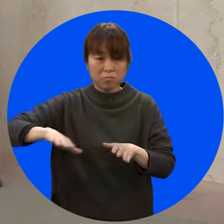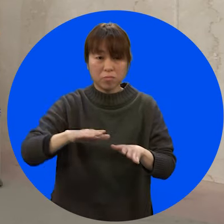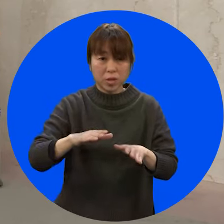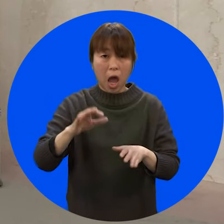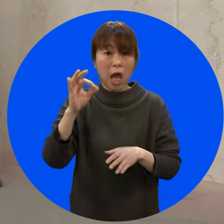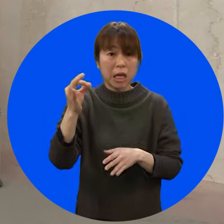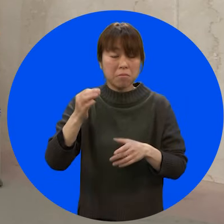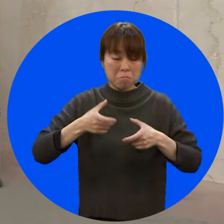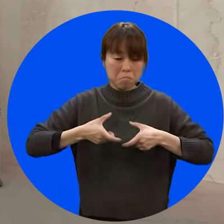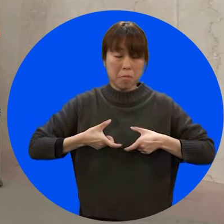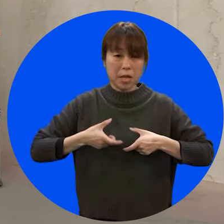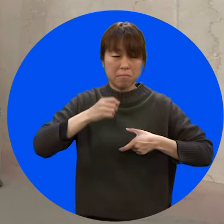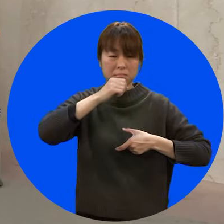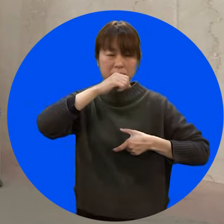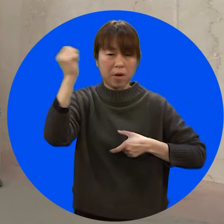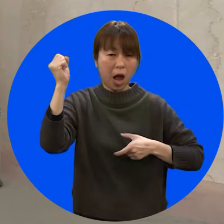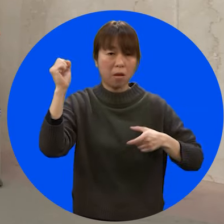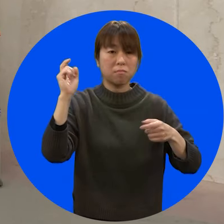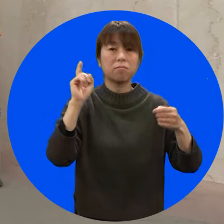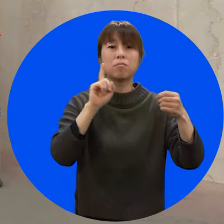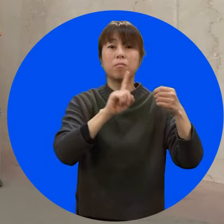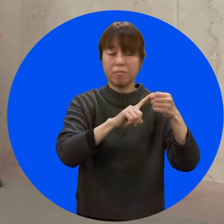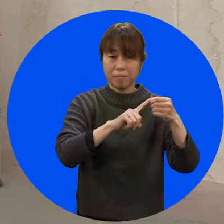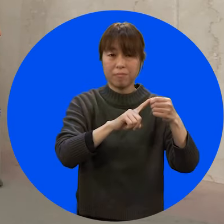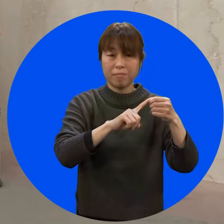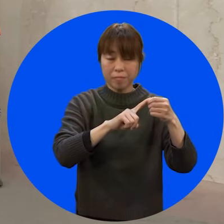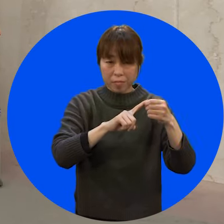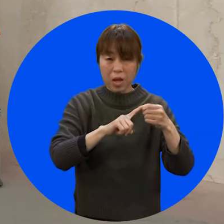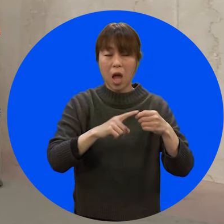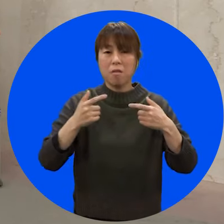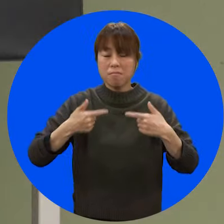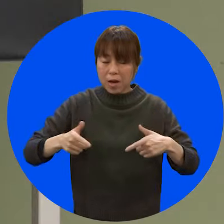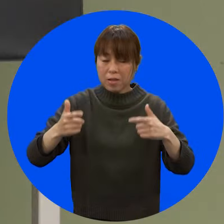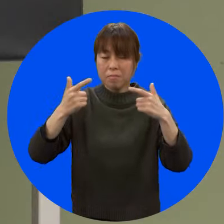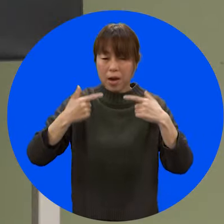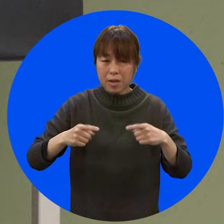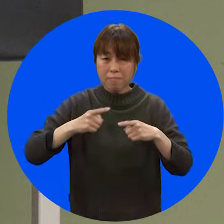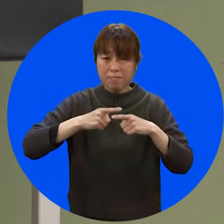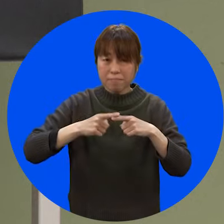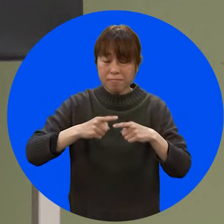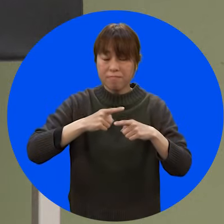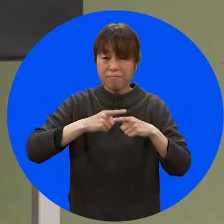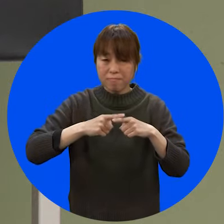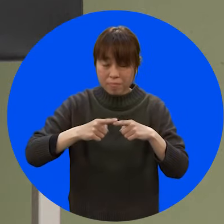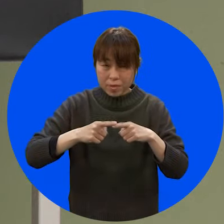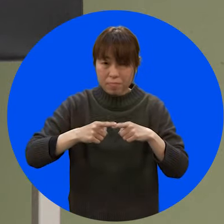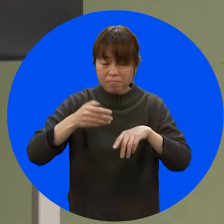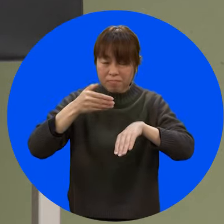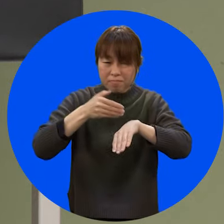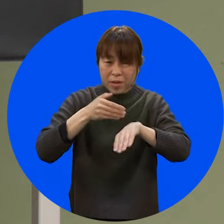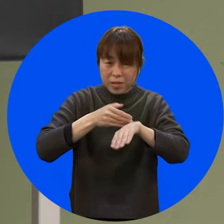で金メダルを取るように今頑張っているので、一日一日、